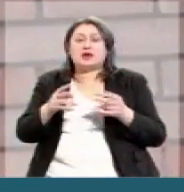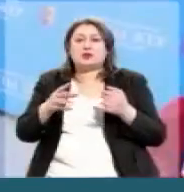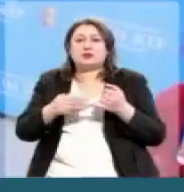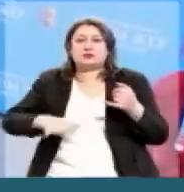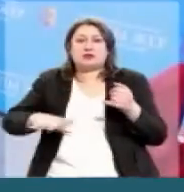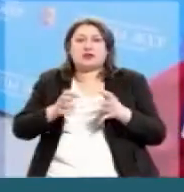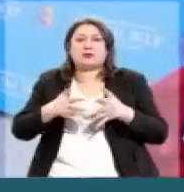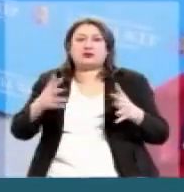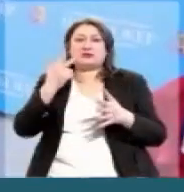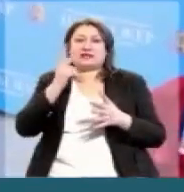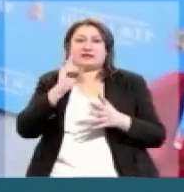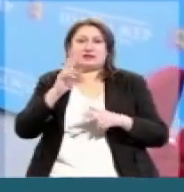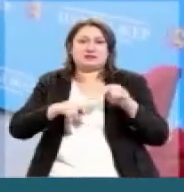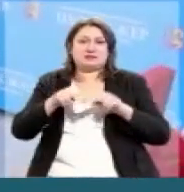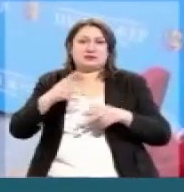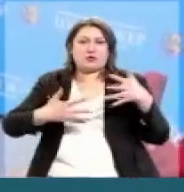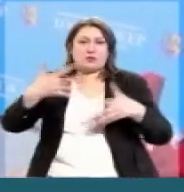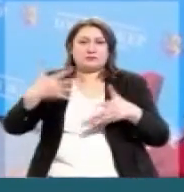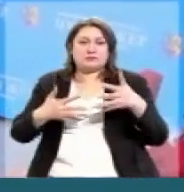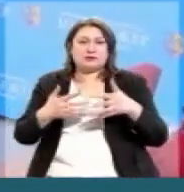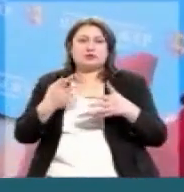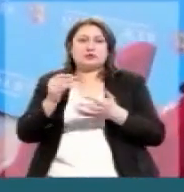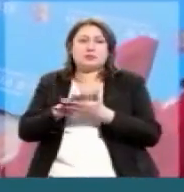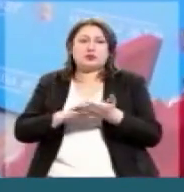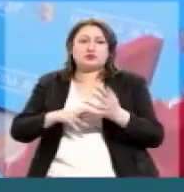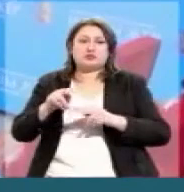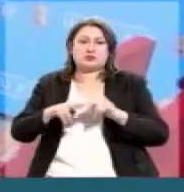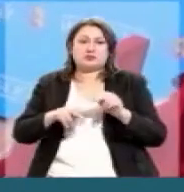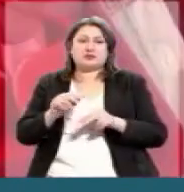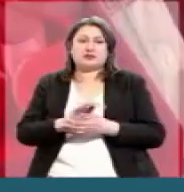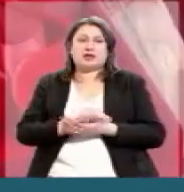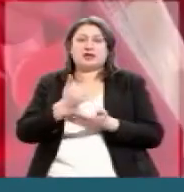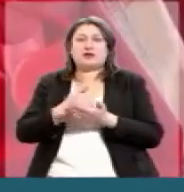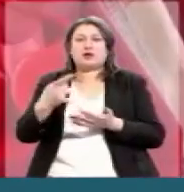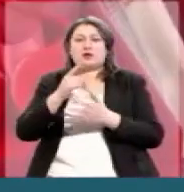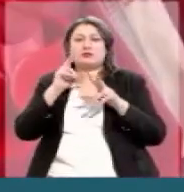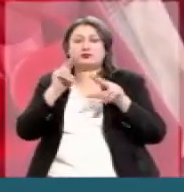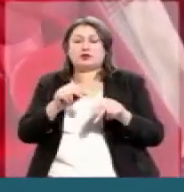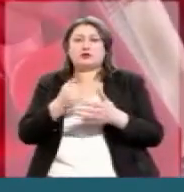бар. Облыс басшысы ол жұмыстарды да ағымдағы жылдан қалдырмай бітіріп, иелеріне пәтер кілтін